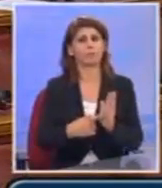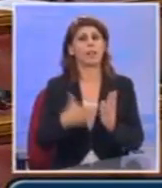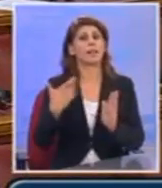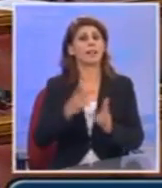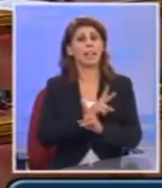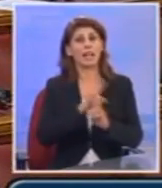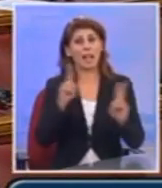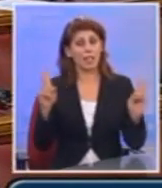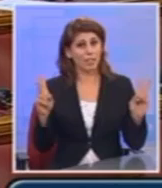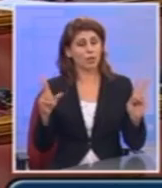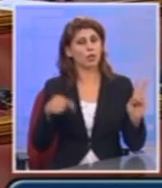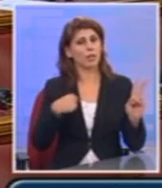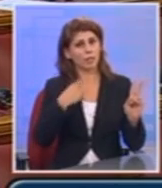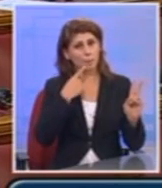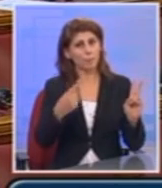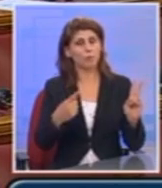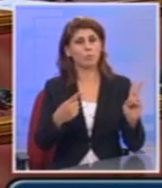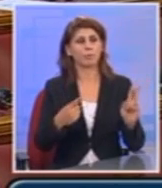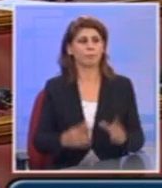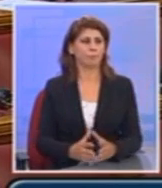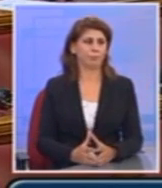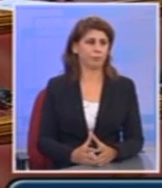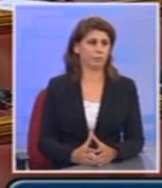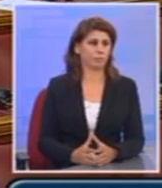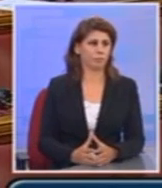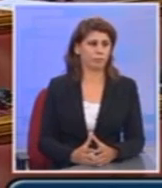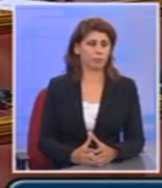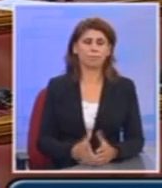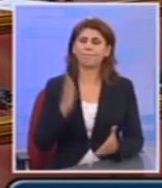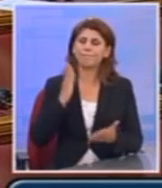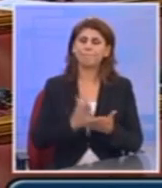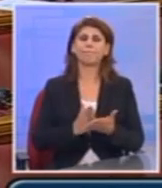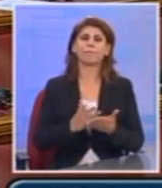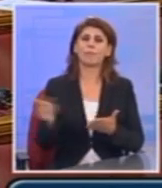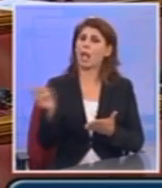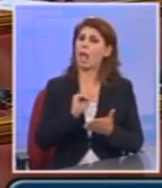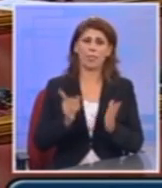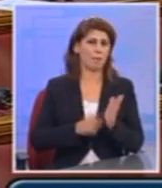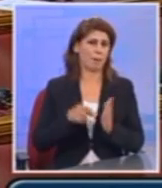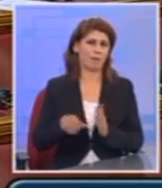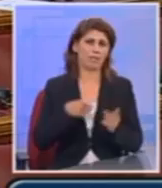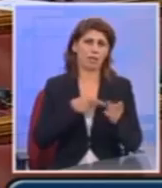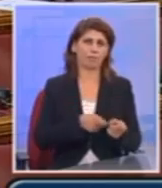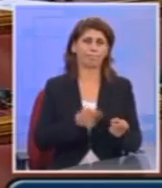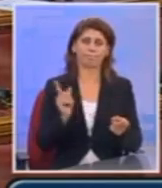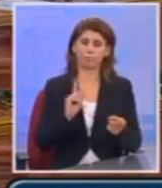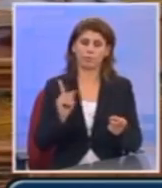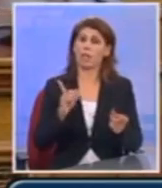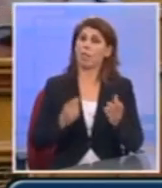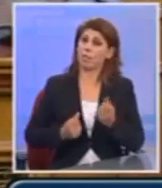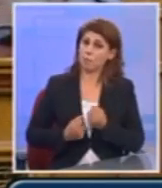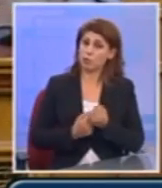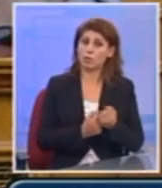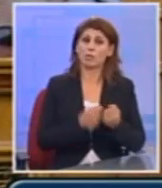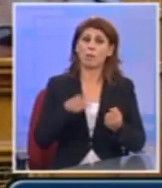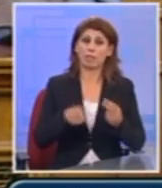σαφές και θα πούμε με απόλυτης και ρητά ότι δεν πρέπει να γίνουν τέτοιου είδους εκβιασμοί θα υποστηρίξουμε